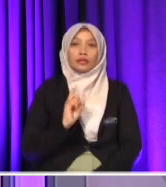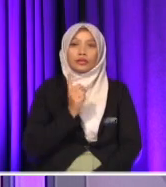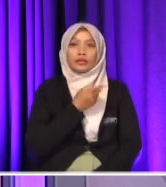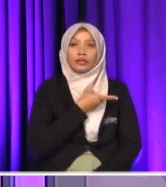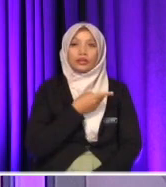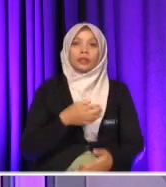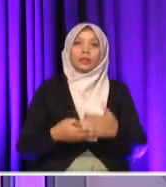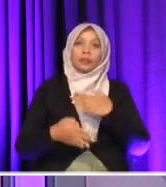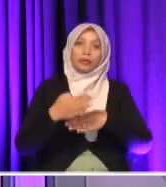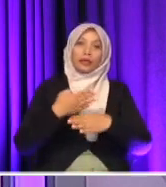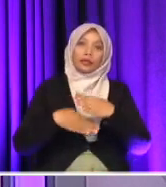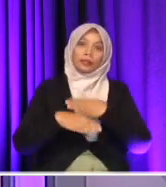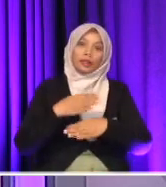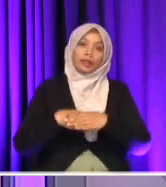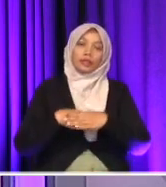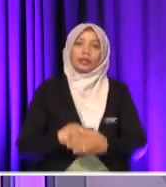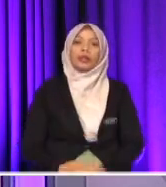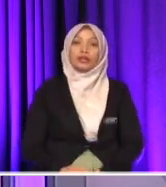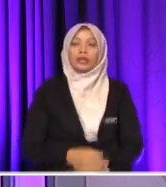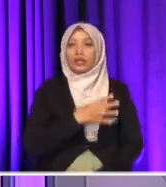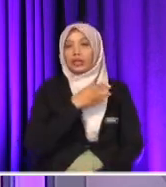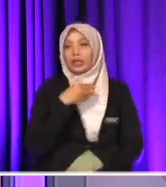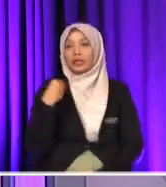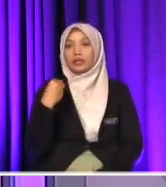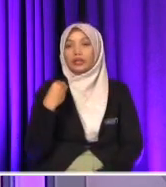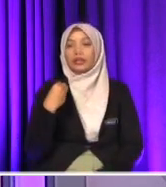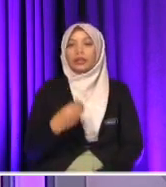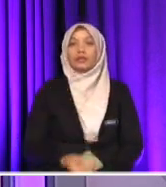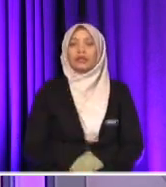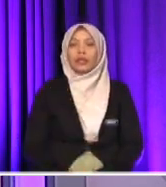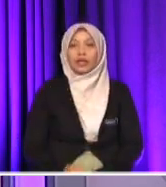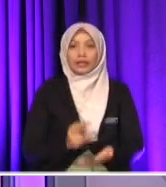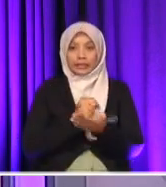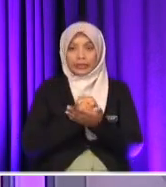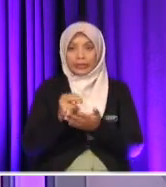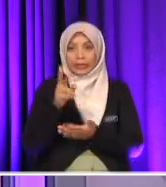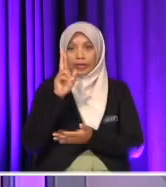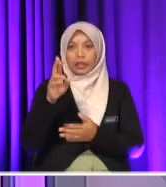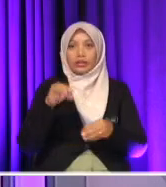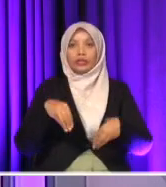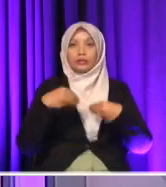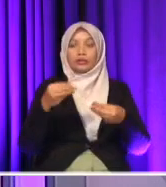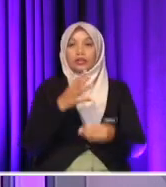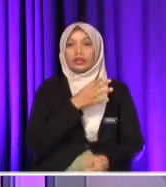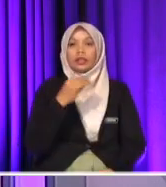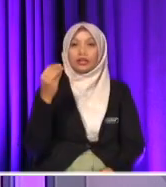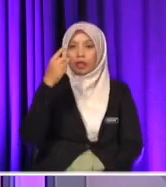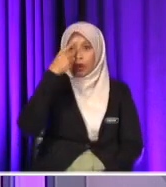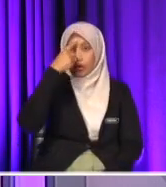terbalikkan saja matematik. Okey, kita dapatlah nilai R yang diberi. Okey, nilai R yang diberi. Dan